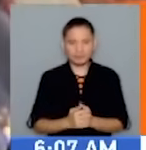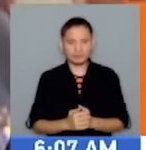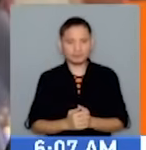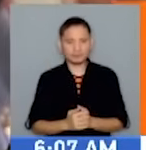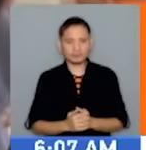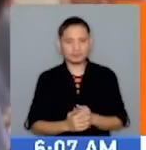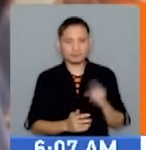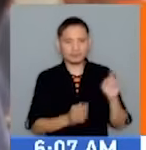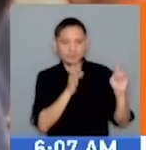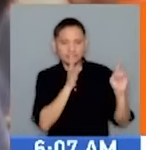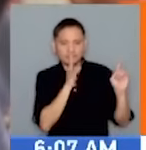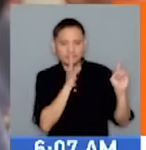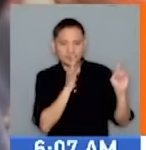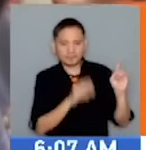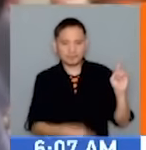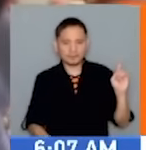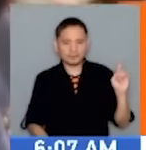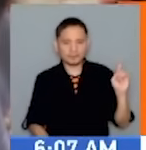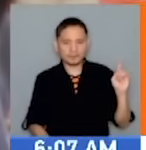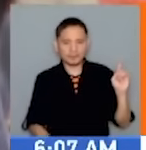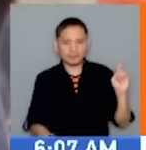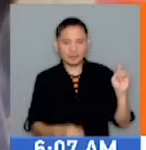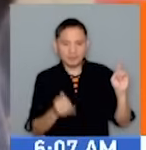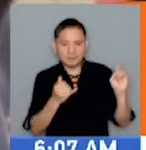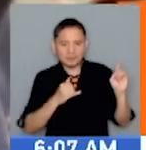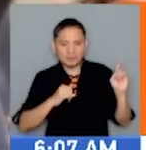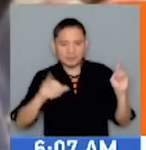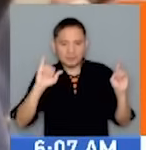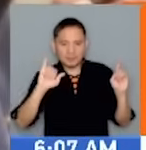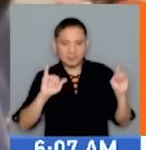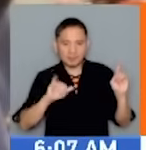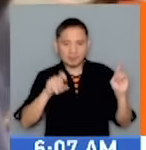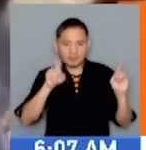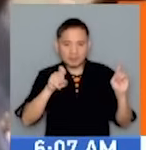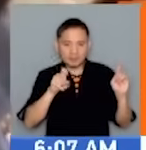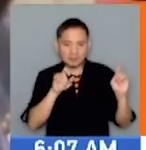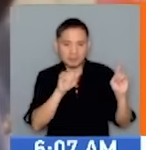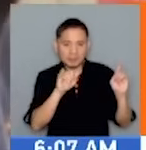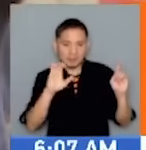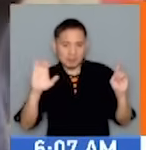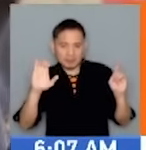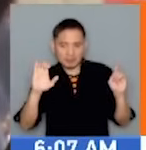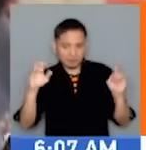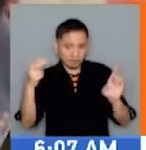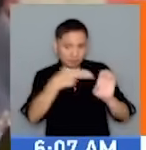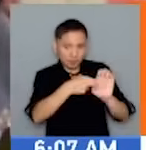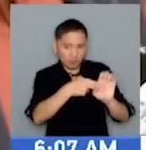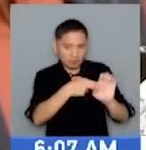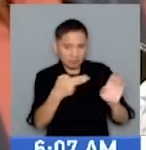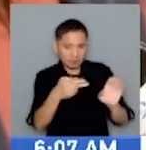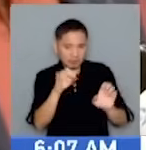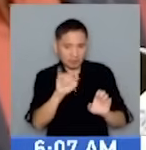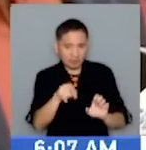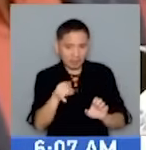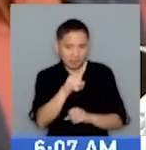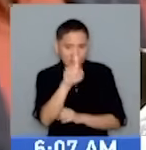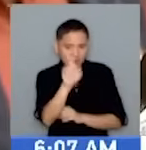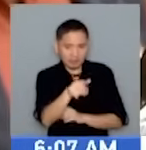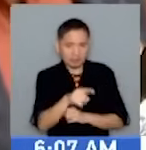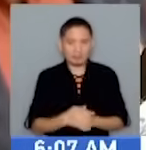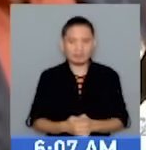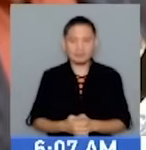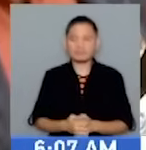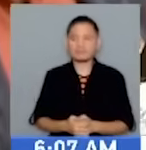still push through na huwag dapat maging posisyon ng government makikipag-ugnay sa ICC. Just to be clear. Yes, opo. We